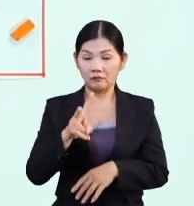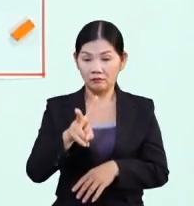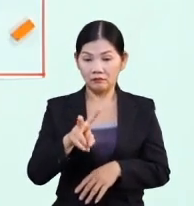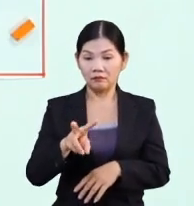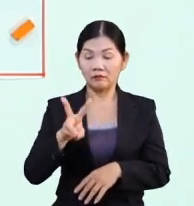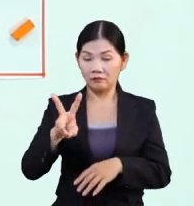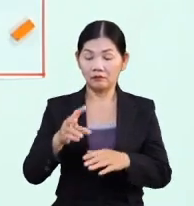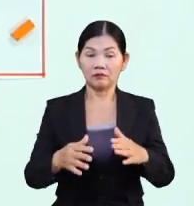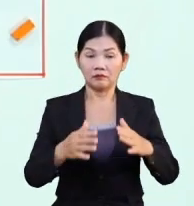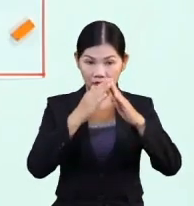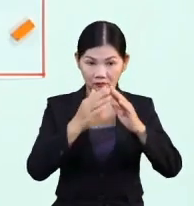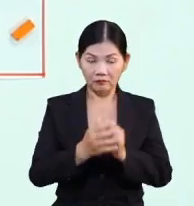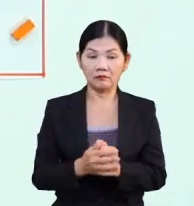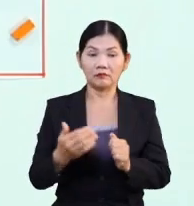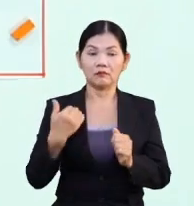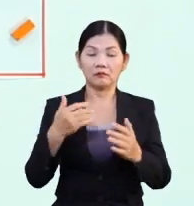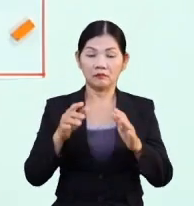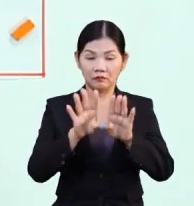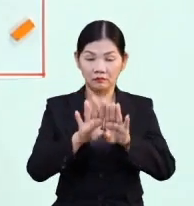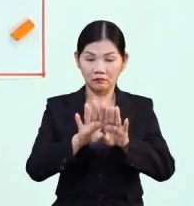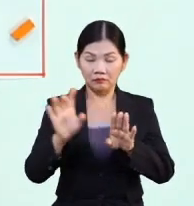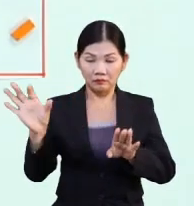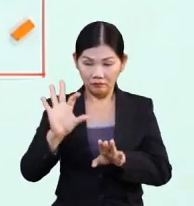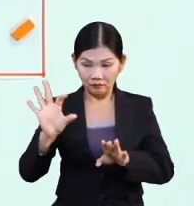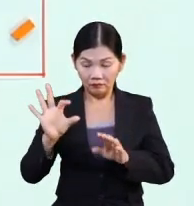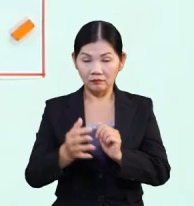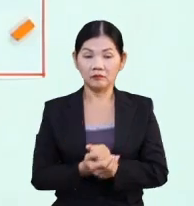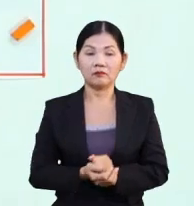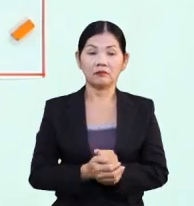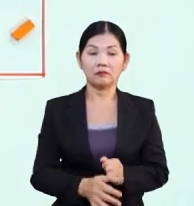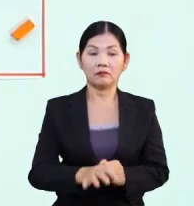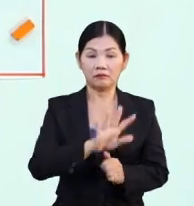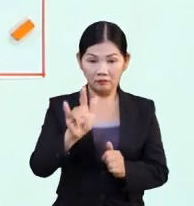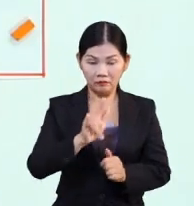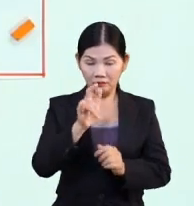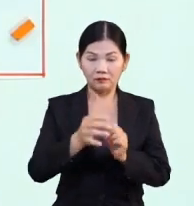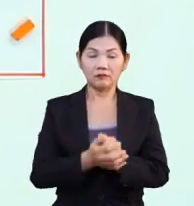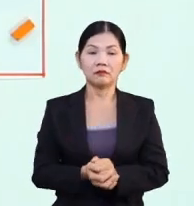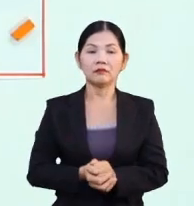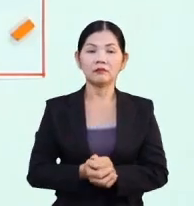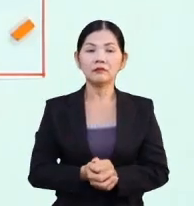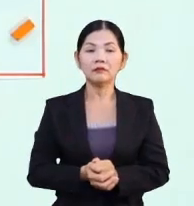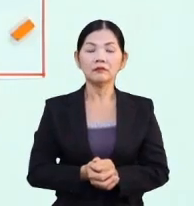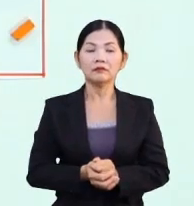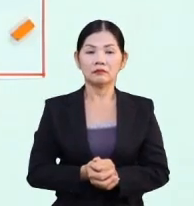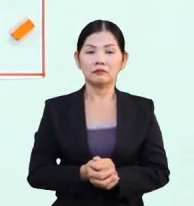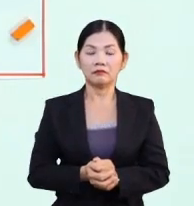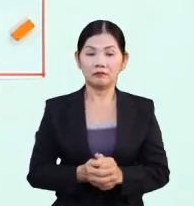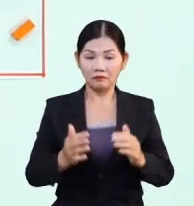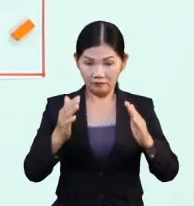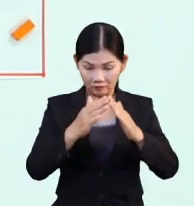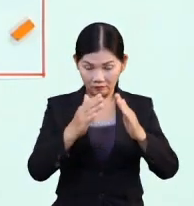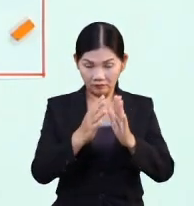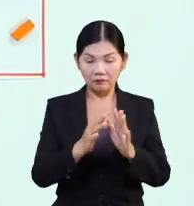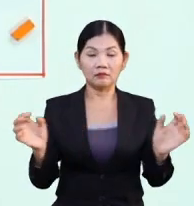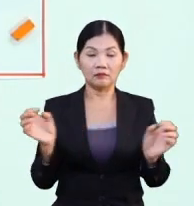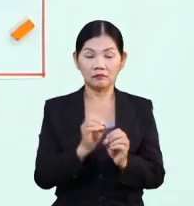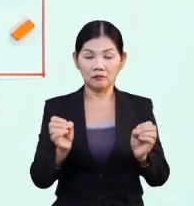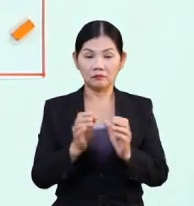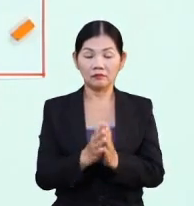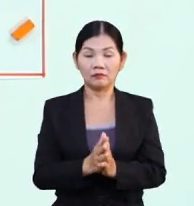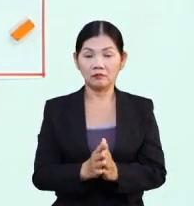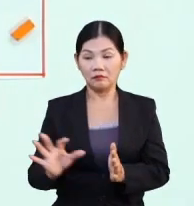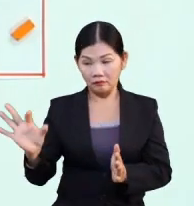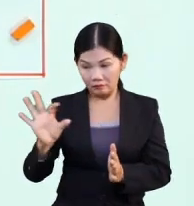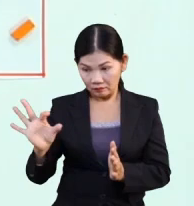7723ខ្នងមានបង្គន់អនាម័យប្រើប្រាស់ចាតើផ្ទះដែលមិនទាន់មានបង្គ